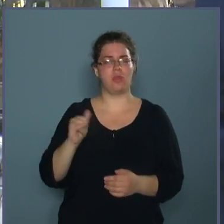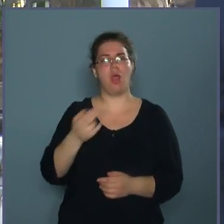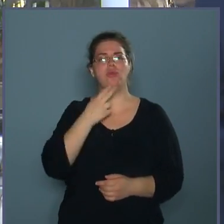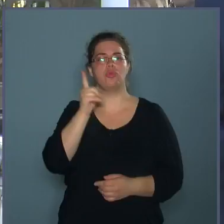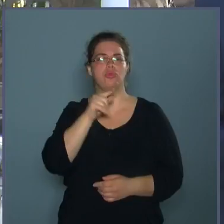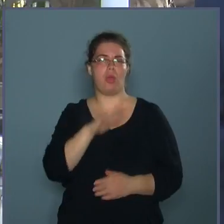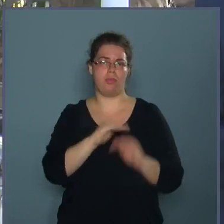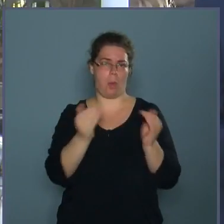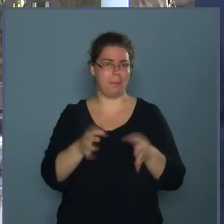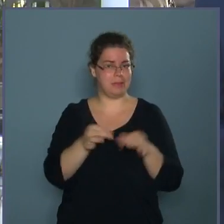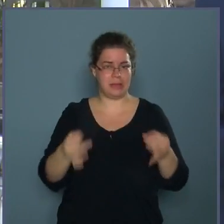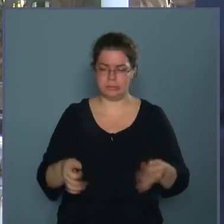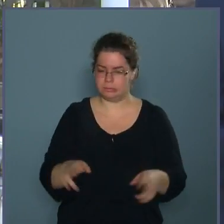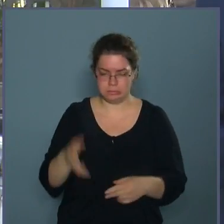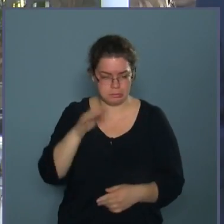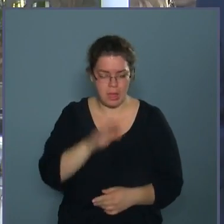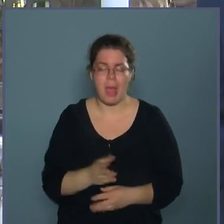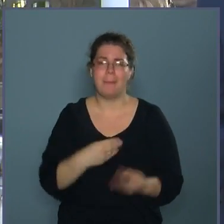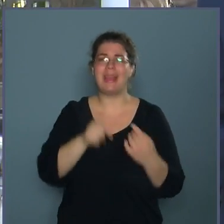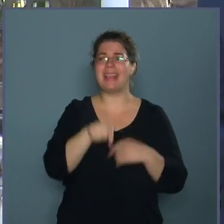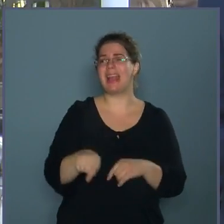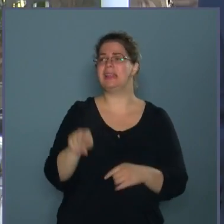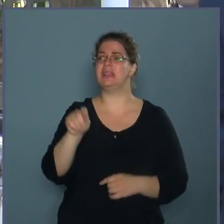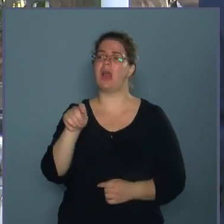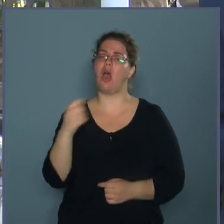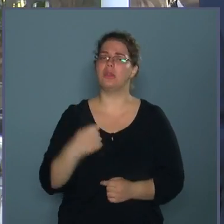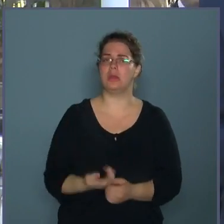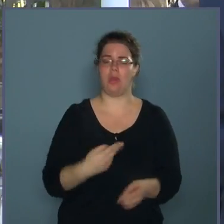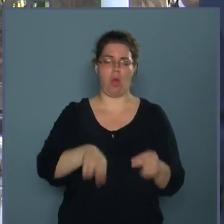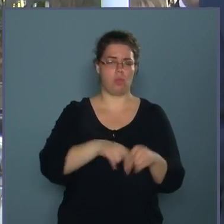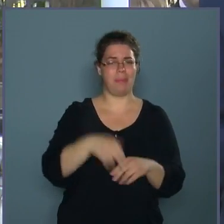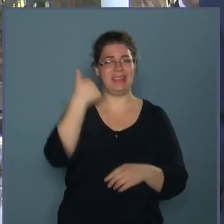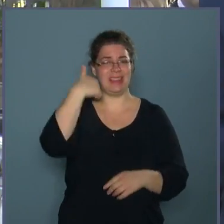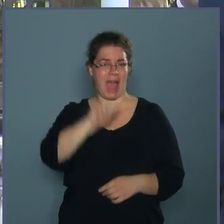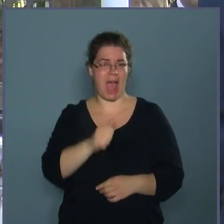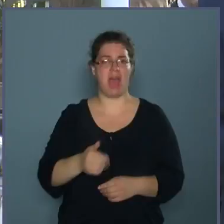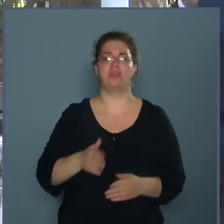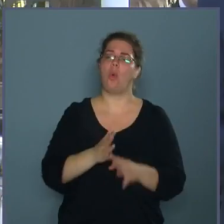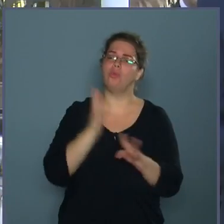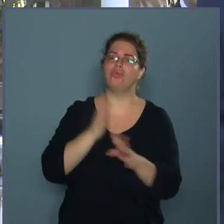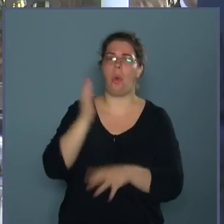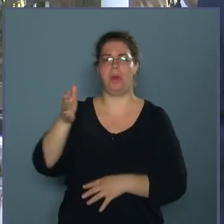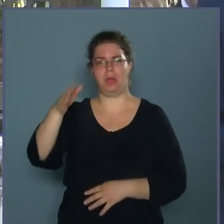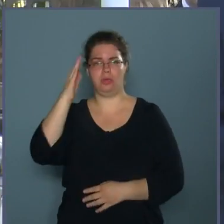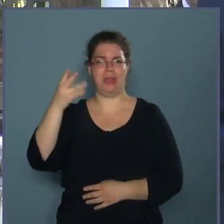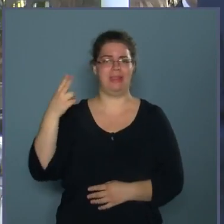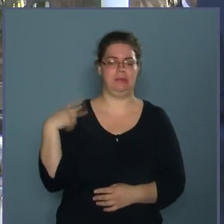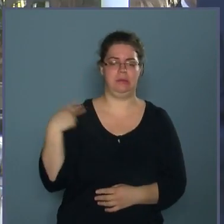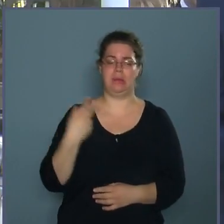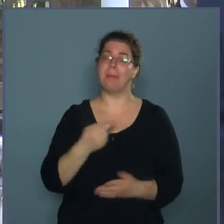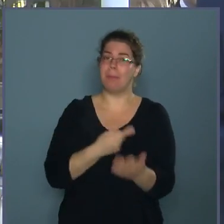Jutadom nélkül, hiszen ezekért a harcokért több mint 100 sorkatonát, tisztet, nemzetőrt fogtak